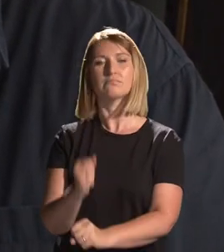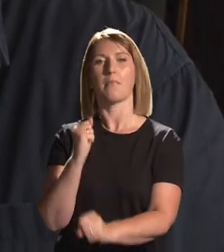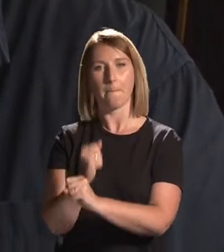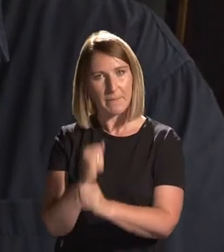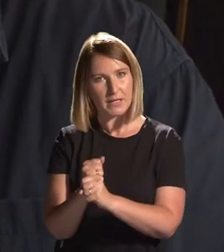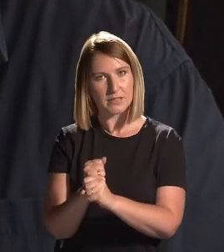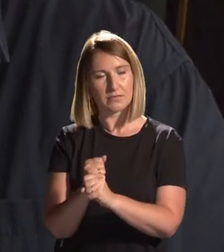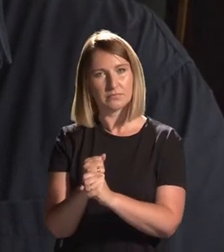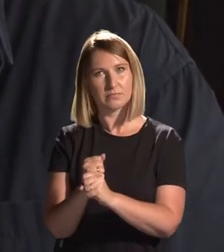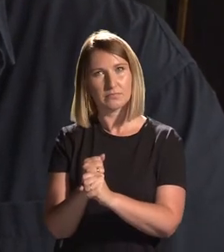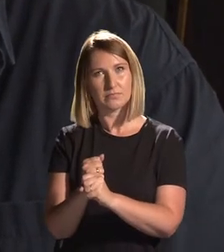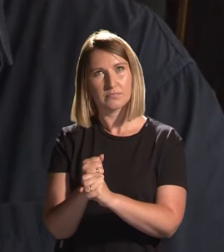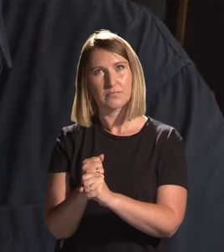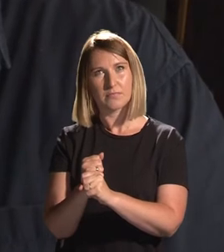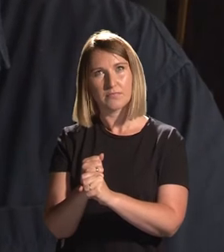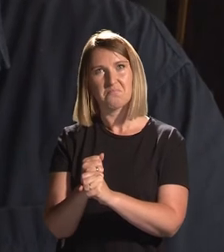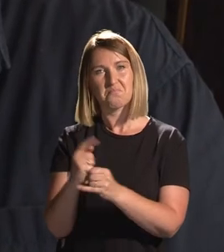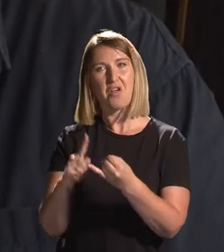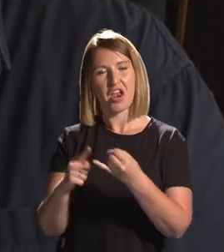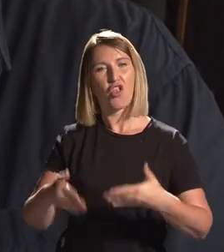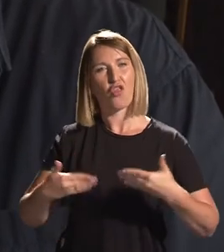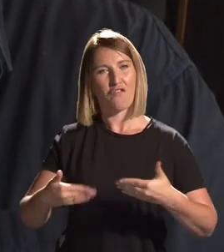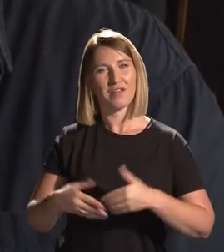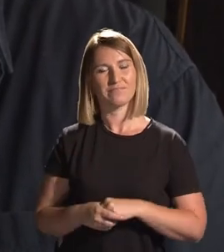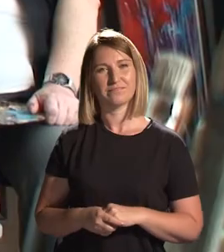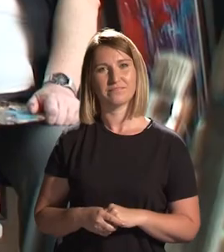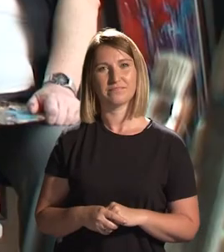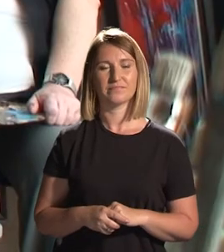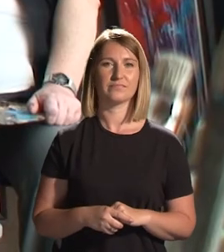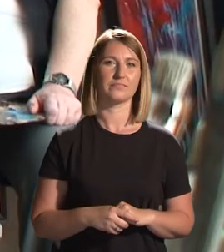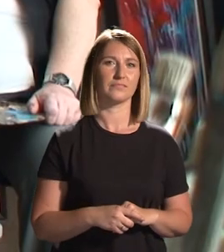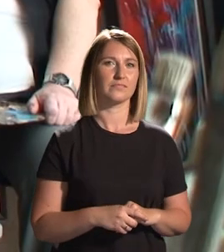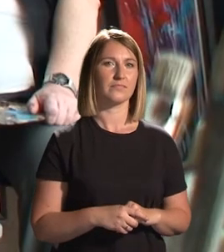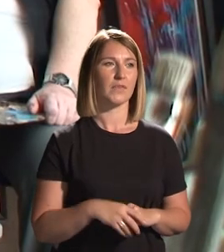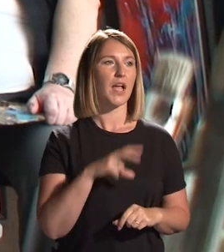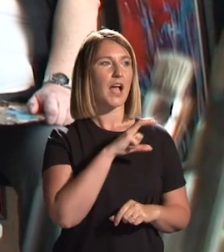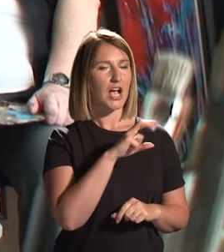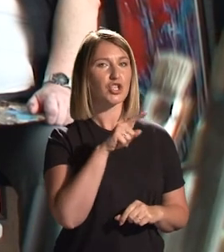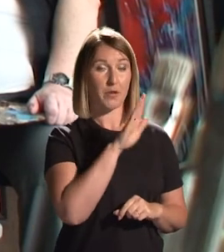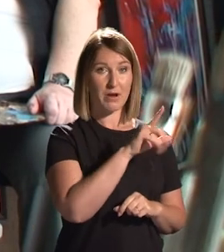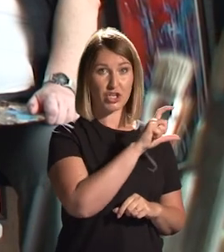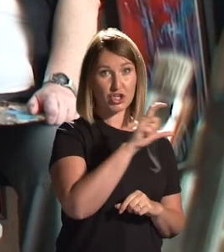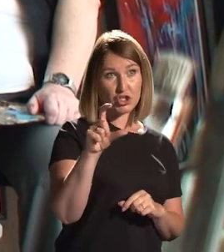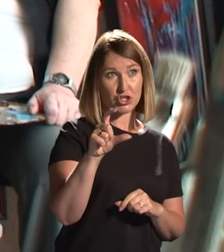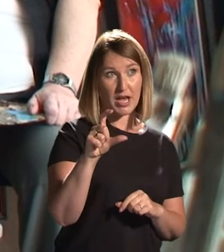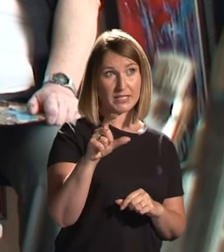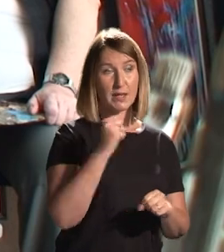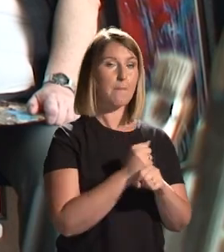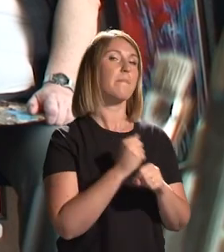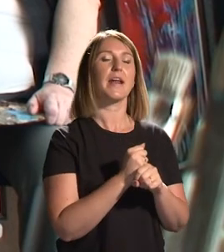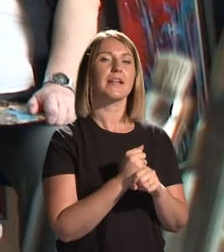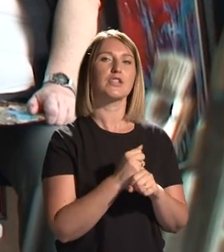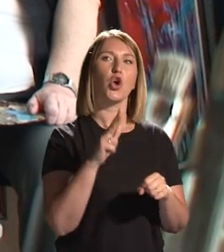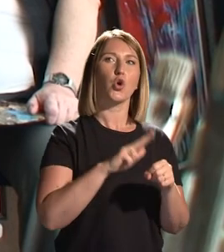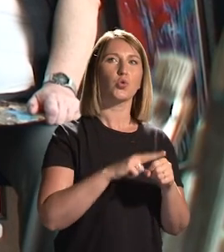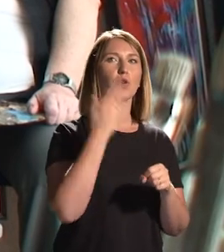Pracować i być zdrowym. Czy masz jakiś taki okres swojej twórczości, który chołubisz w